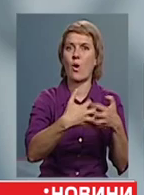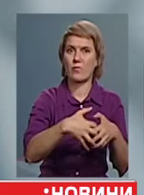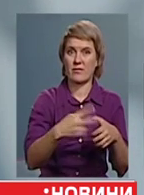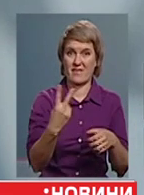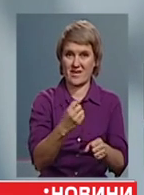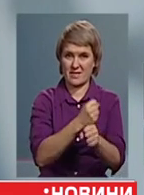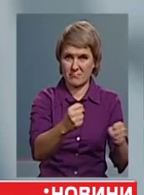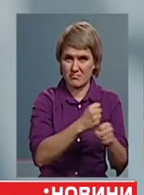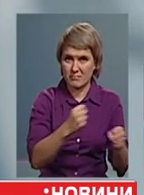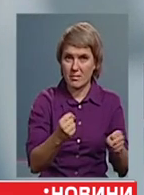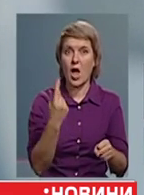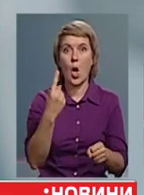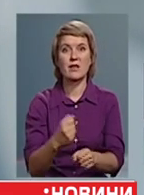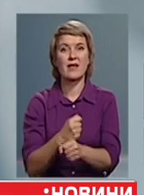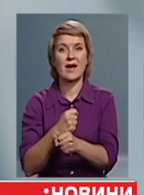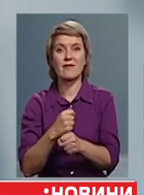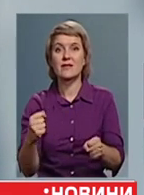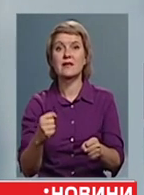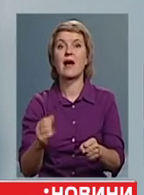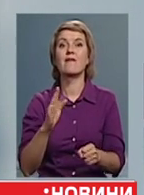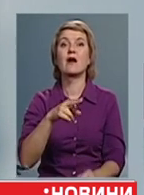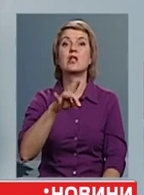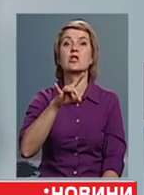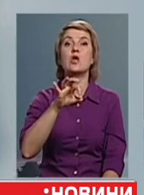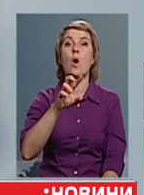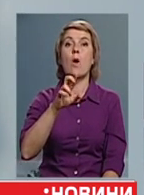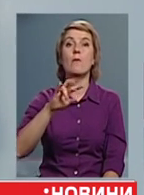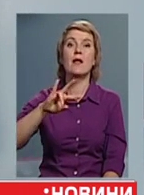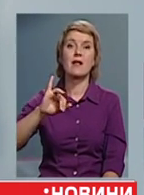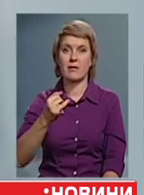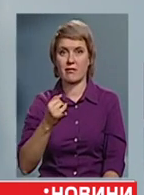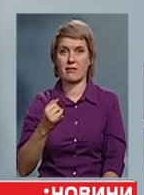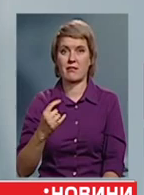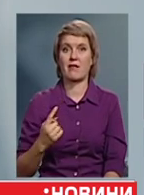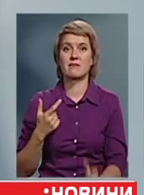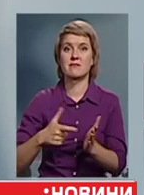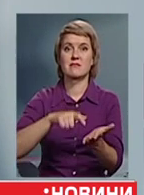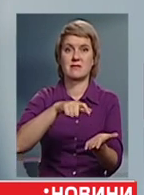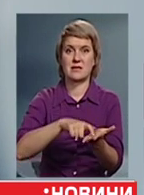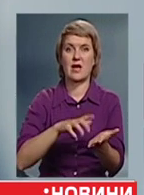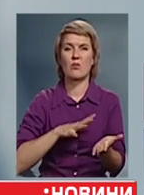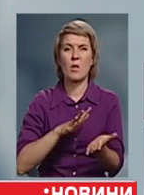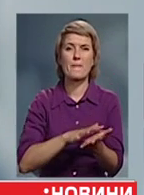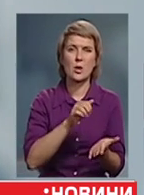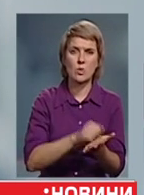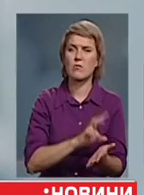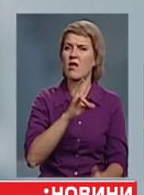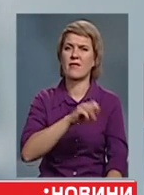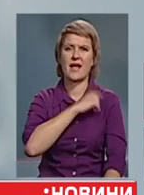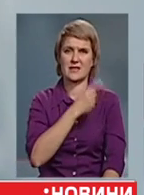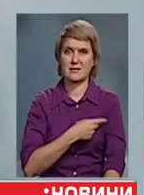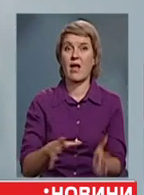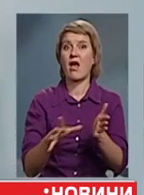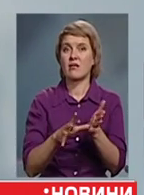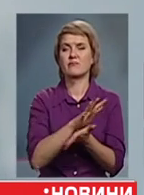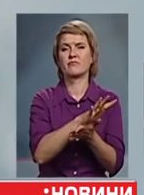вибухнули, і одна міна поцілила в дах турбінного цеху. Були пошкодження, але не критичні, тому електроенергію не припиняли